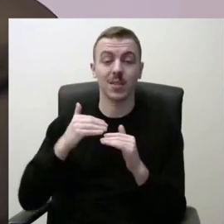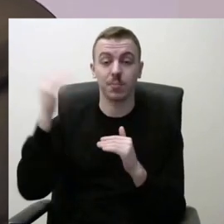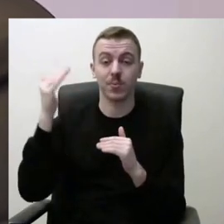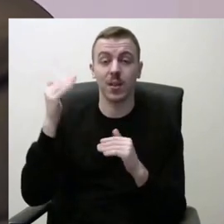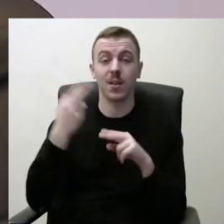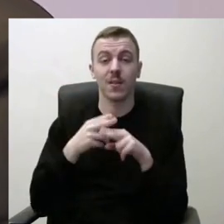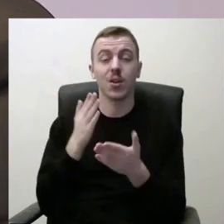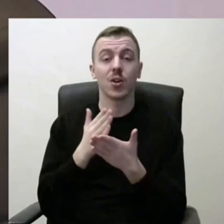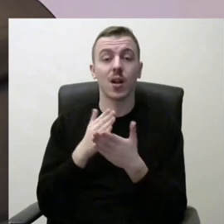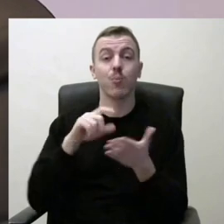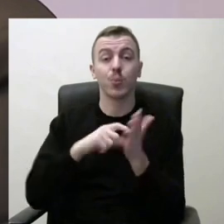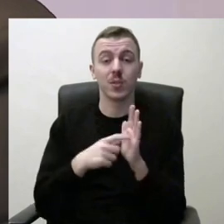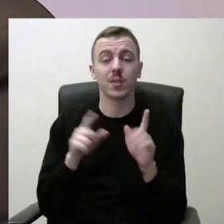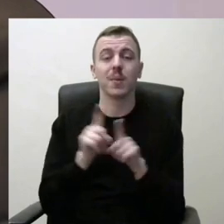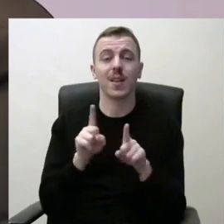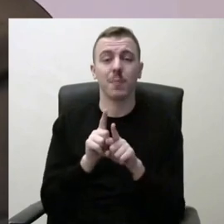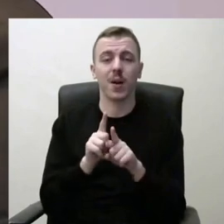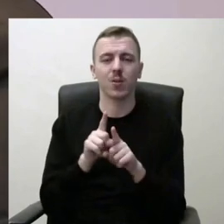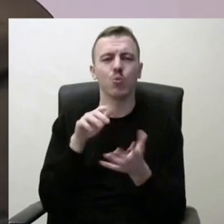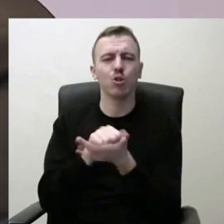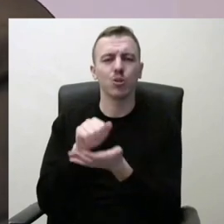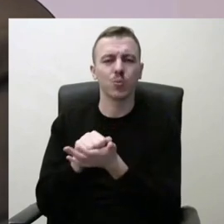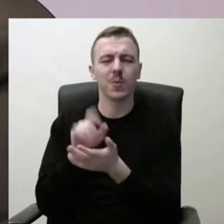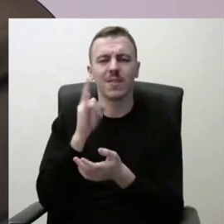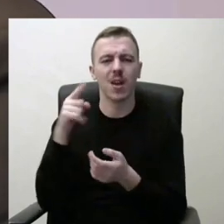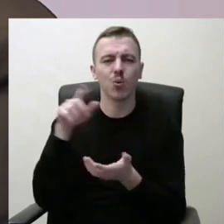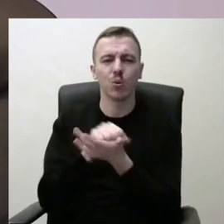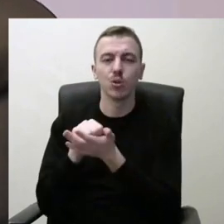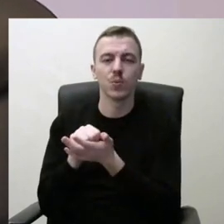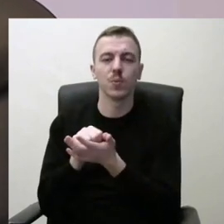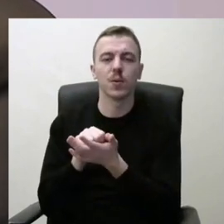tais būstas, bet yra užimtumas vaikų, tai yra po